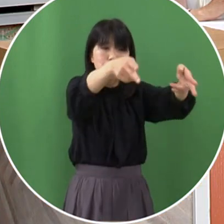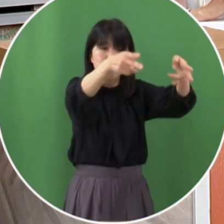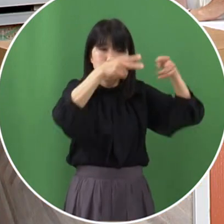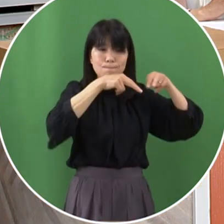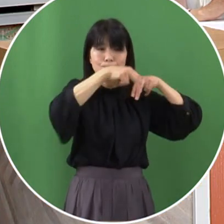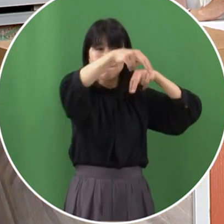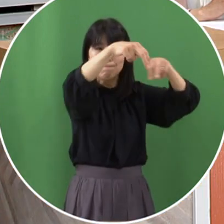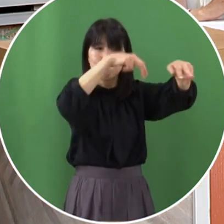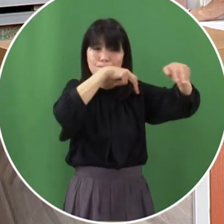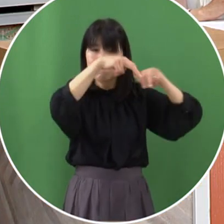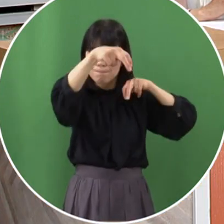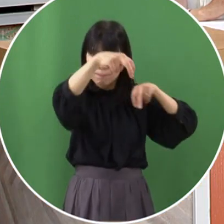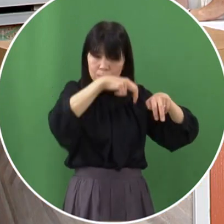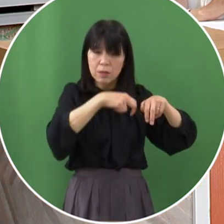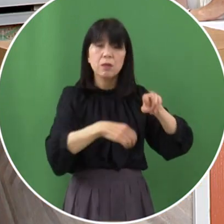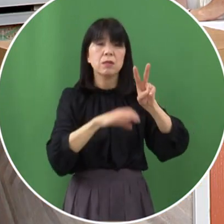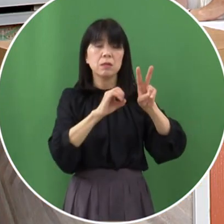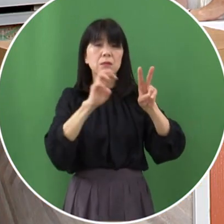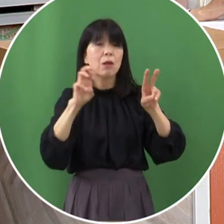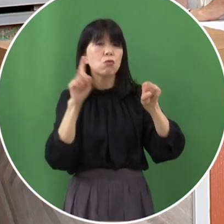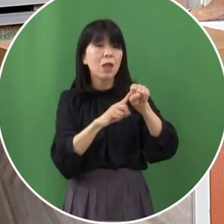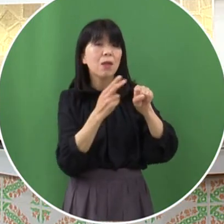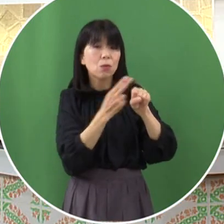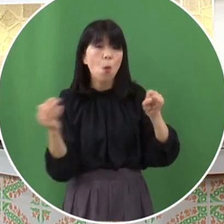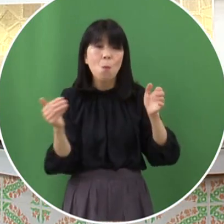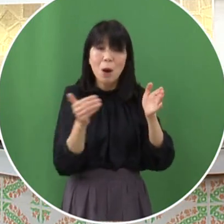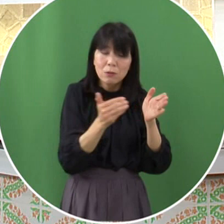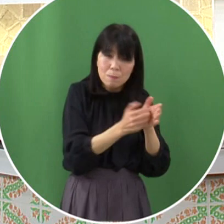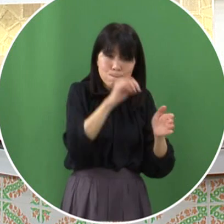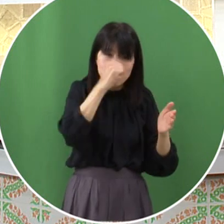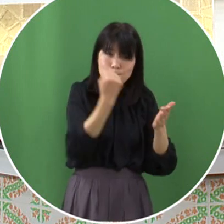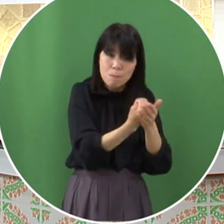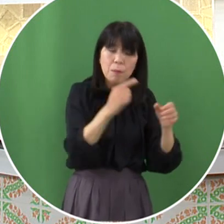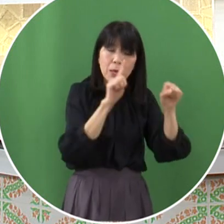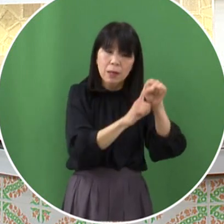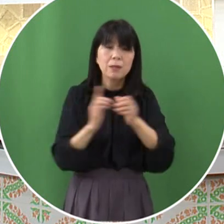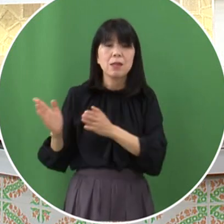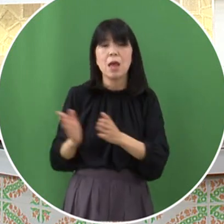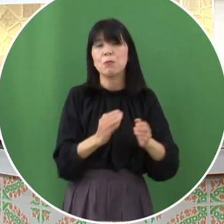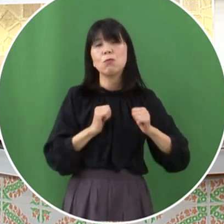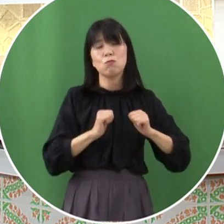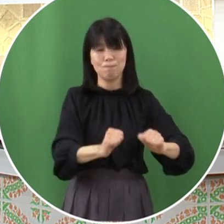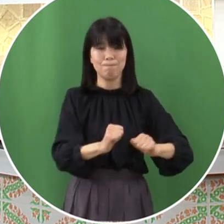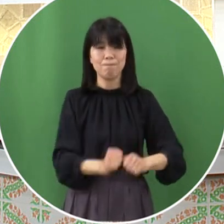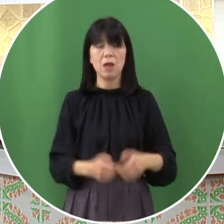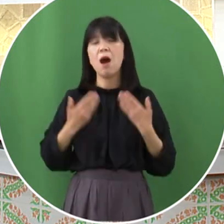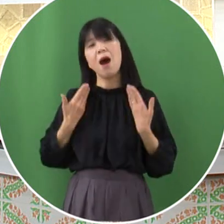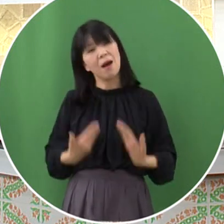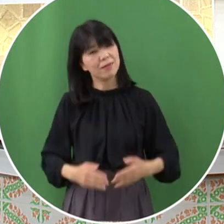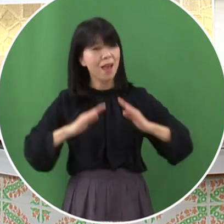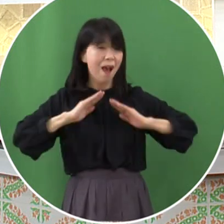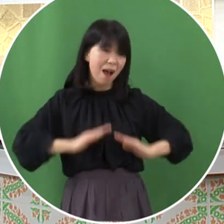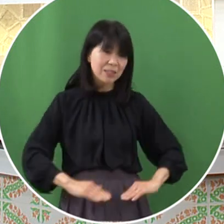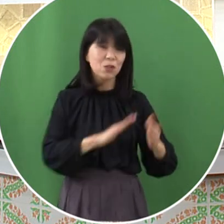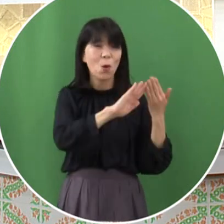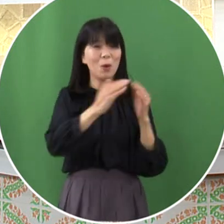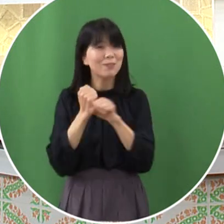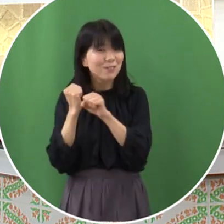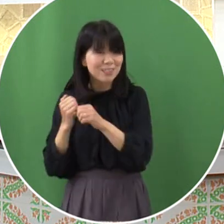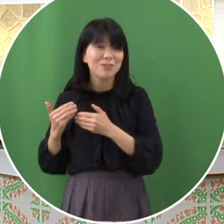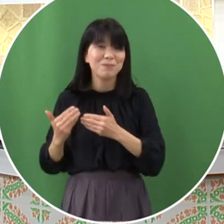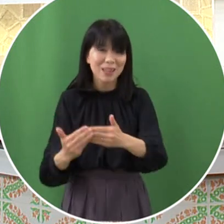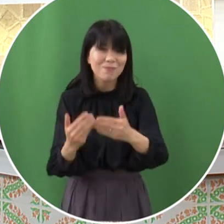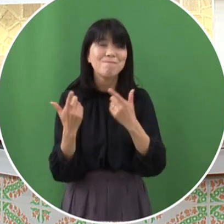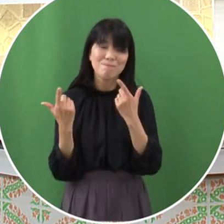開始に向けて整備を進めてまいります。 安全安心な街づくりが進められているんですね。続